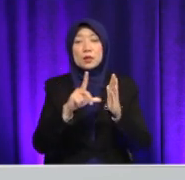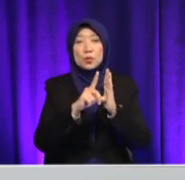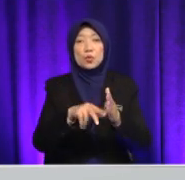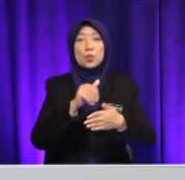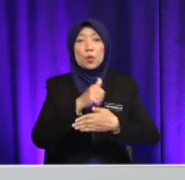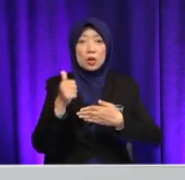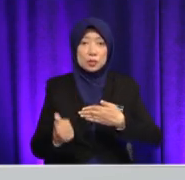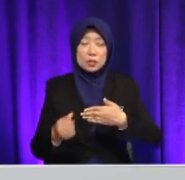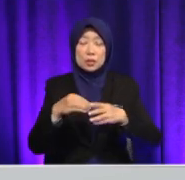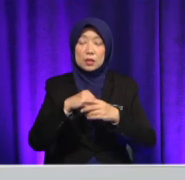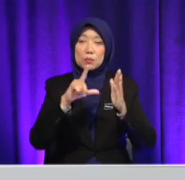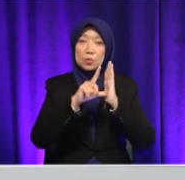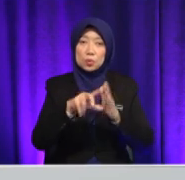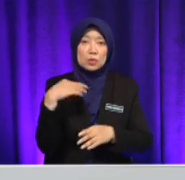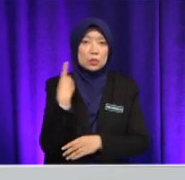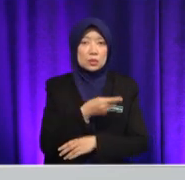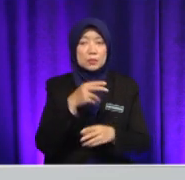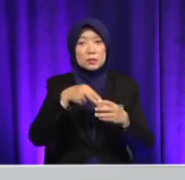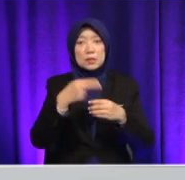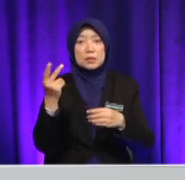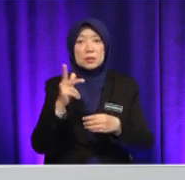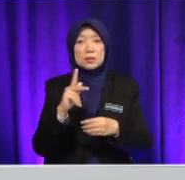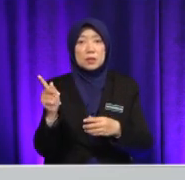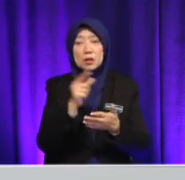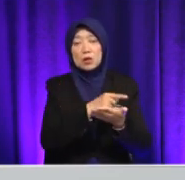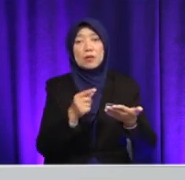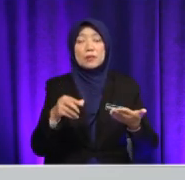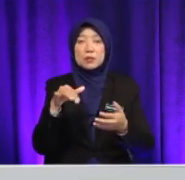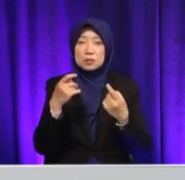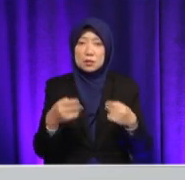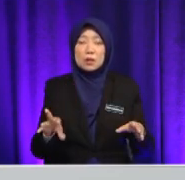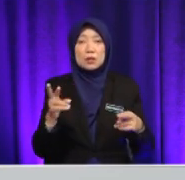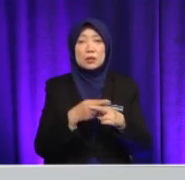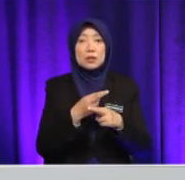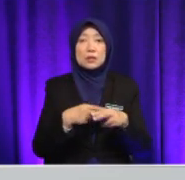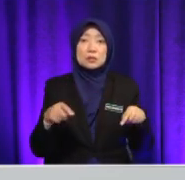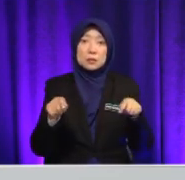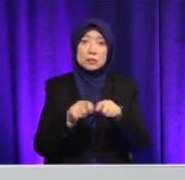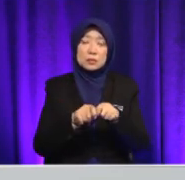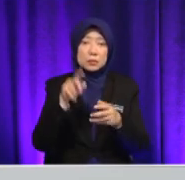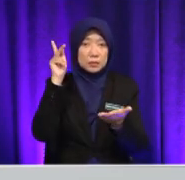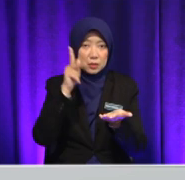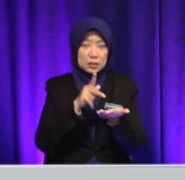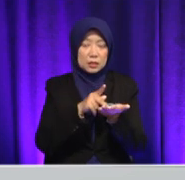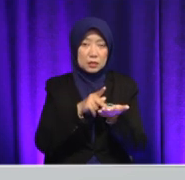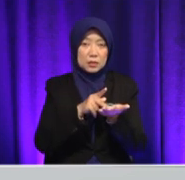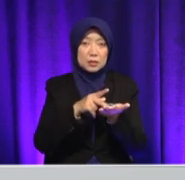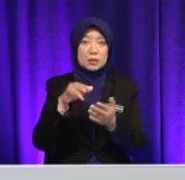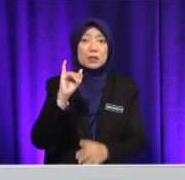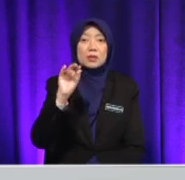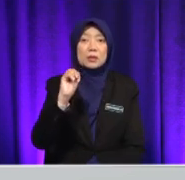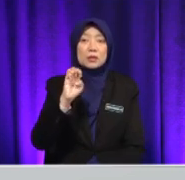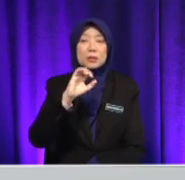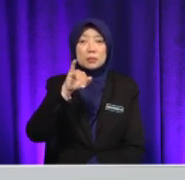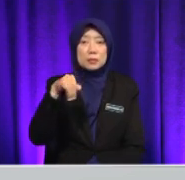juga kita perlu hasilkan mereka yang telah diringkaskan seperti memperkenalkan image sesuatu